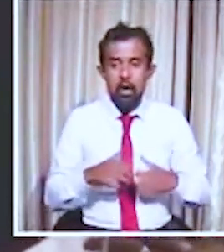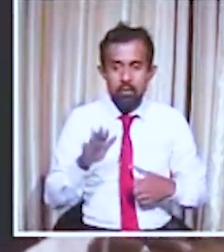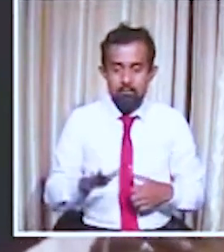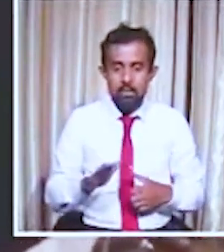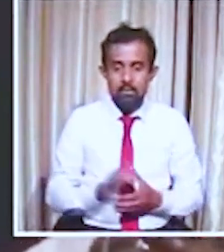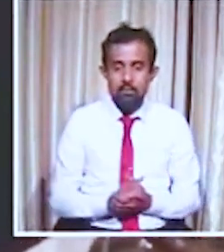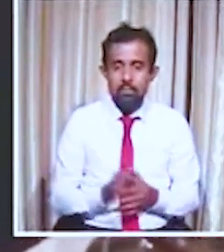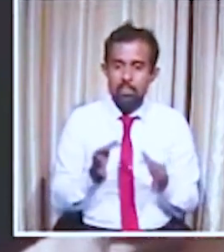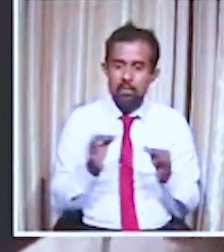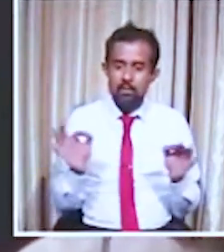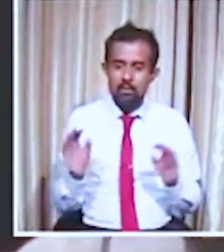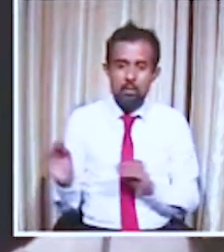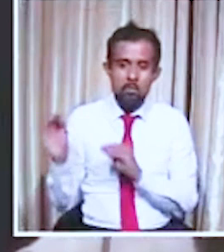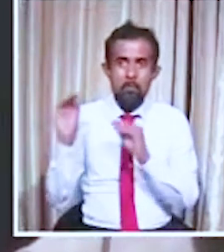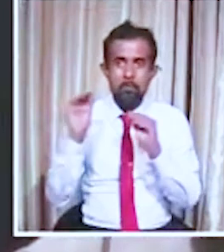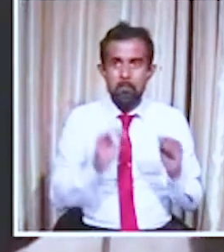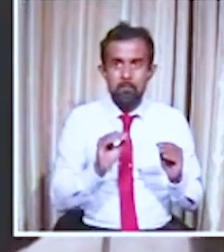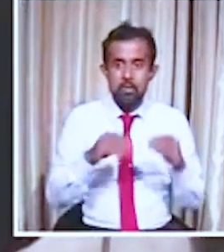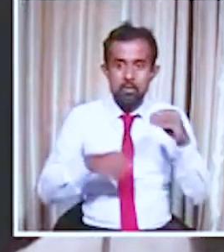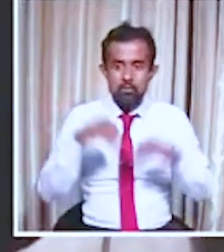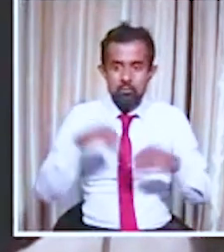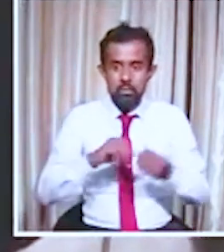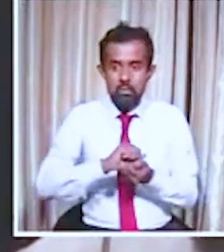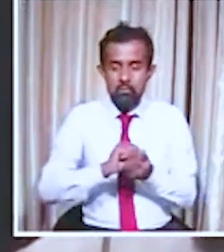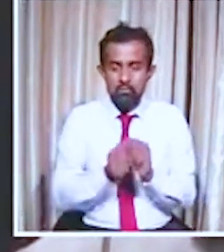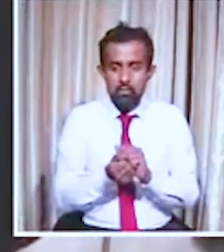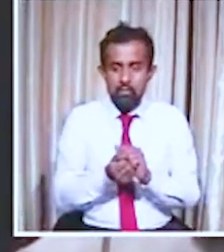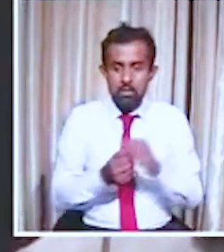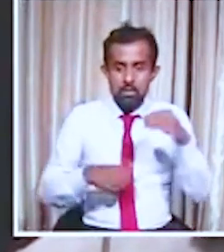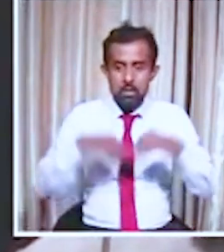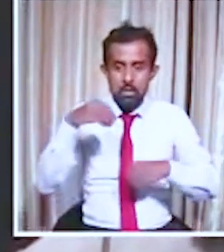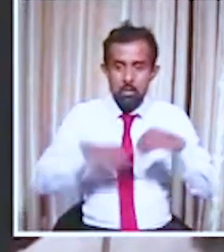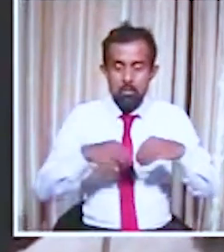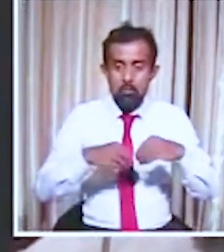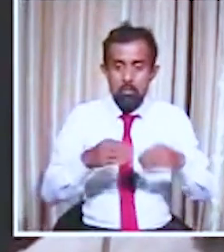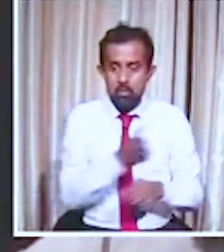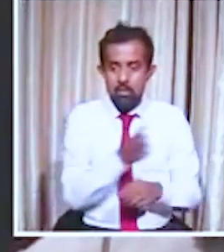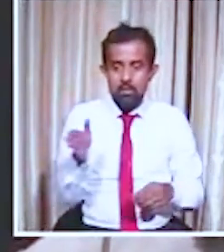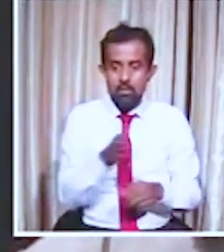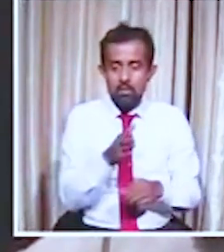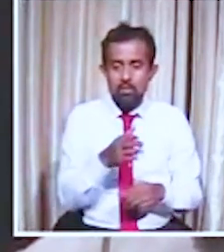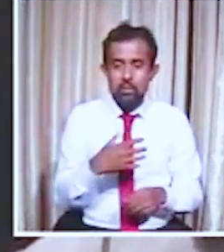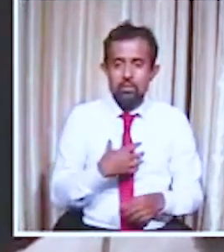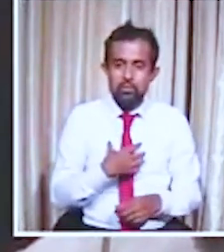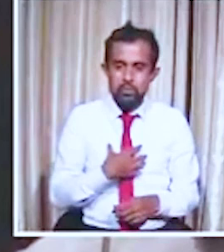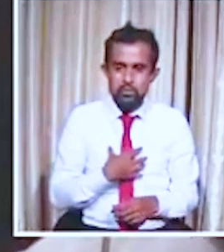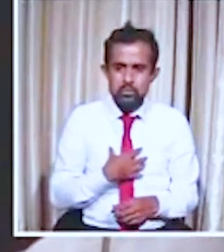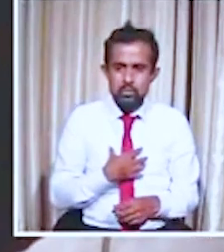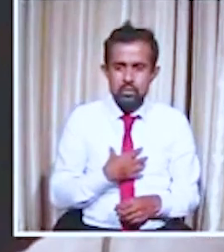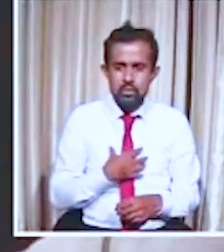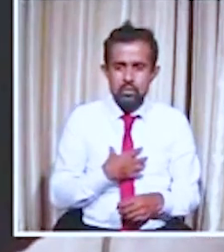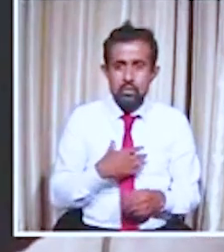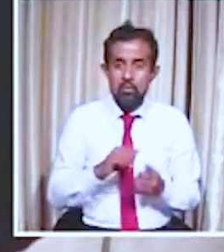அரசியல் சார் மாற்றம், அல்லது இந்த சமூகத்திற்கிடையிலே அரசியல்வாதிகளுக்கிடையிலே ஒரு உணர்வு சார் மாற்றம் ஏற்படக்கூடிய ஒரு சாத்தியம் இந்த அறகலையின்